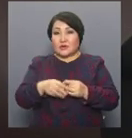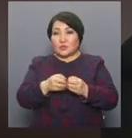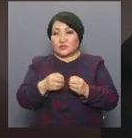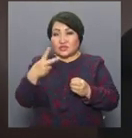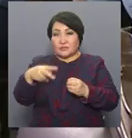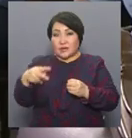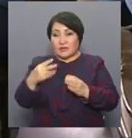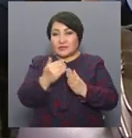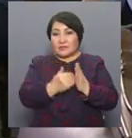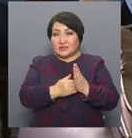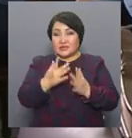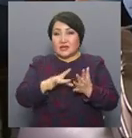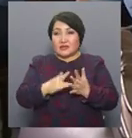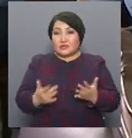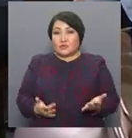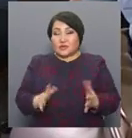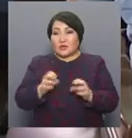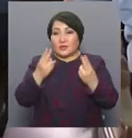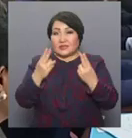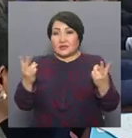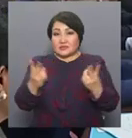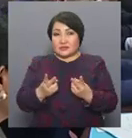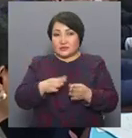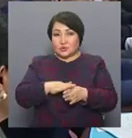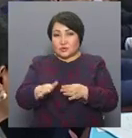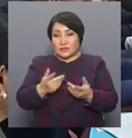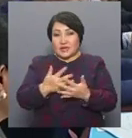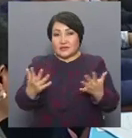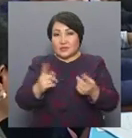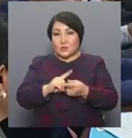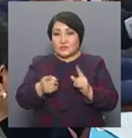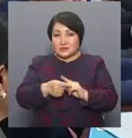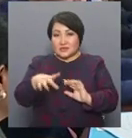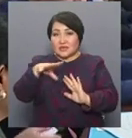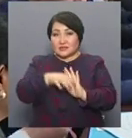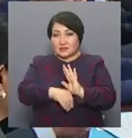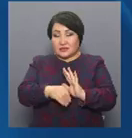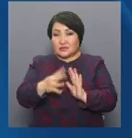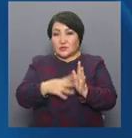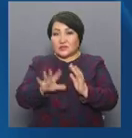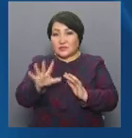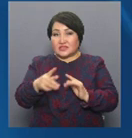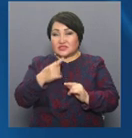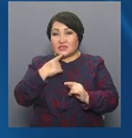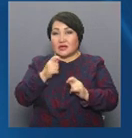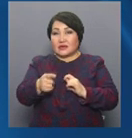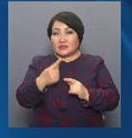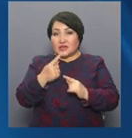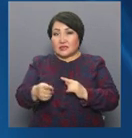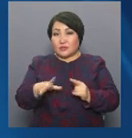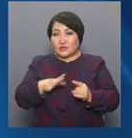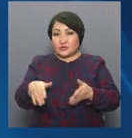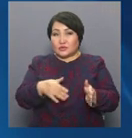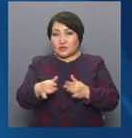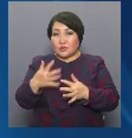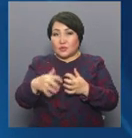қала тұрғындарының әлеуметтік қажеттіліктерін жүзеге асыруға бірқатар өзгерістер енгізілді. 95 шақырым болатын жолдарға орташа жөндеу